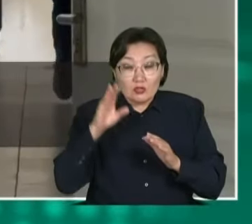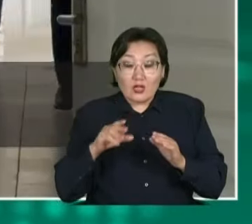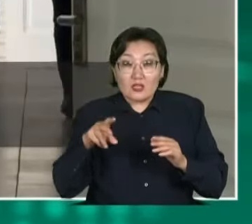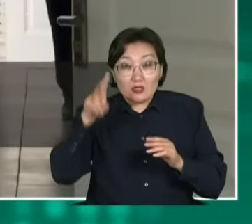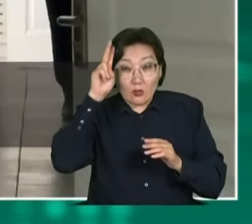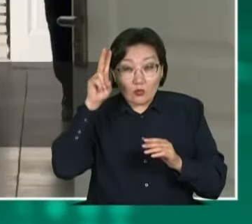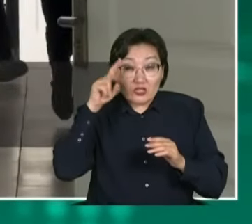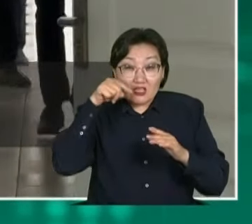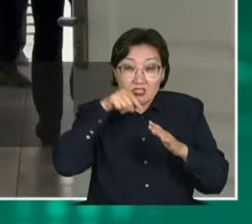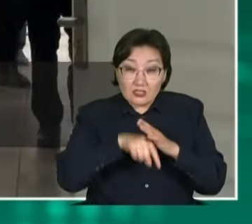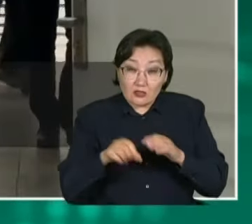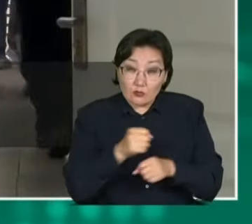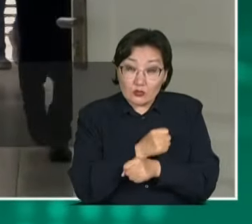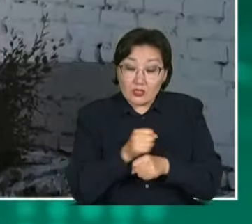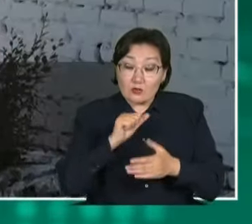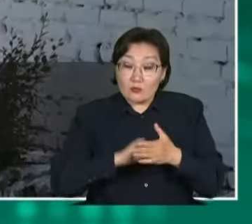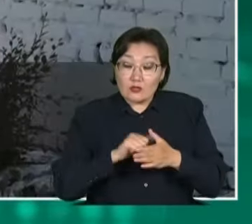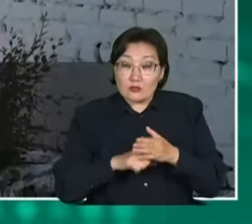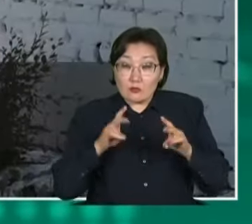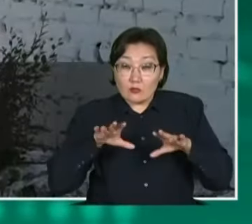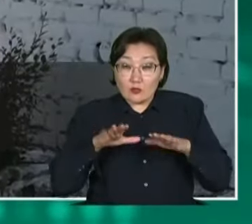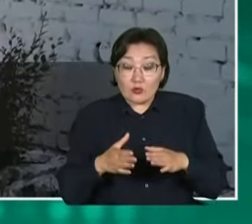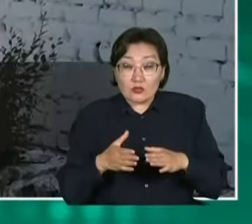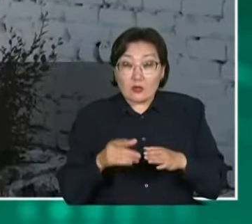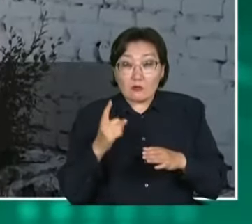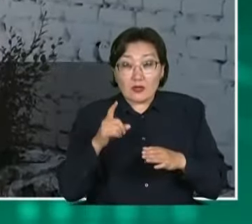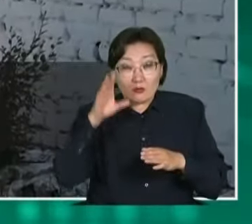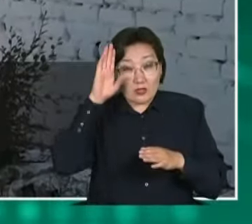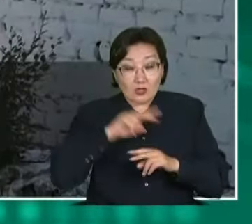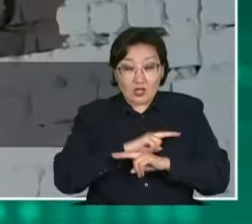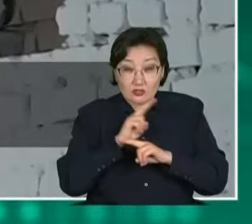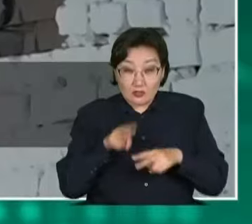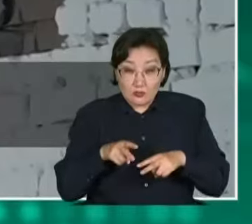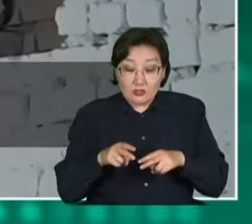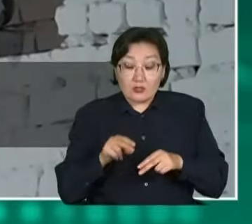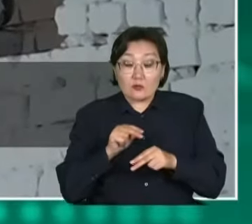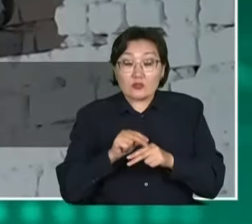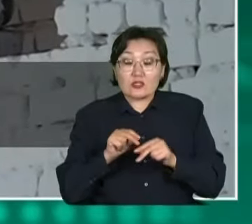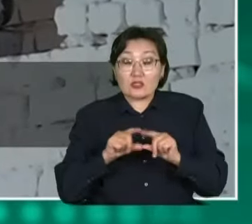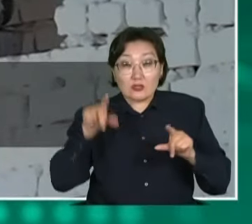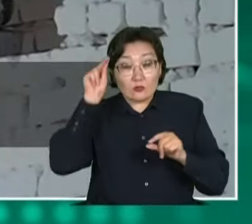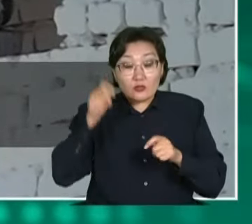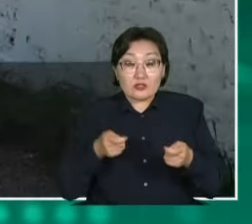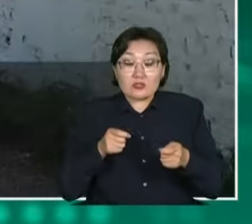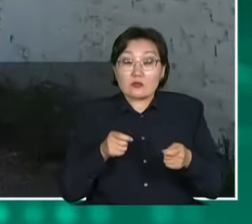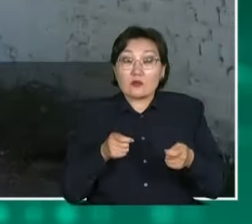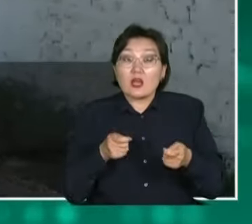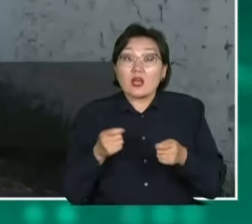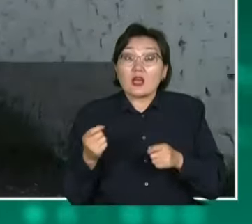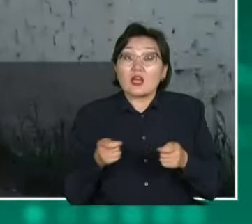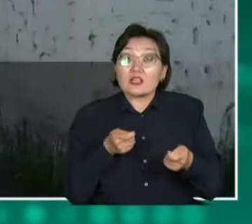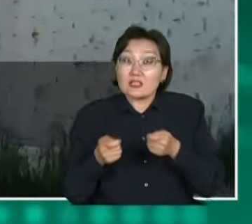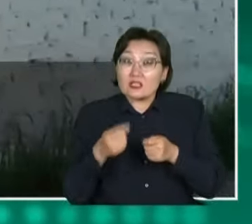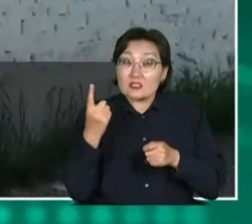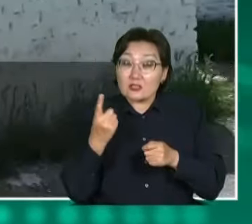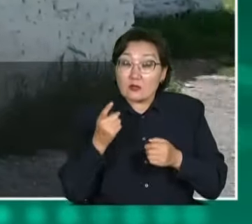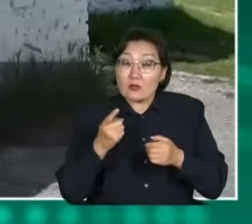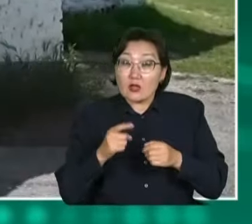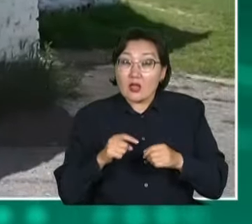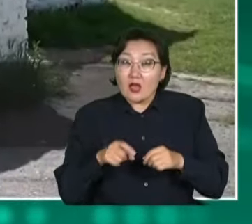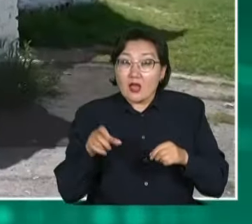ұрған. Салдарынан оқиға орнында бір жеткіншек жан тапсырған еді. Ағарту ошағының қызметкерлері алғашқыда оқушының жағдайы